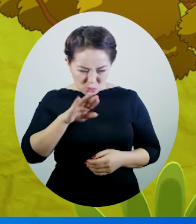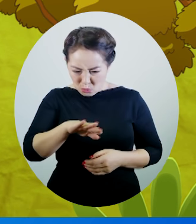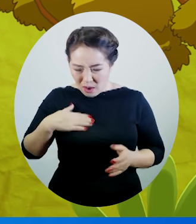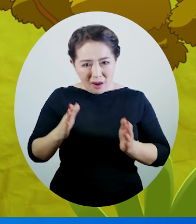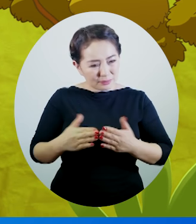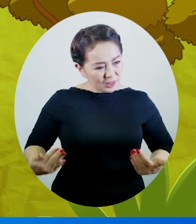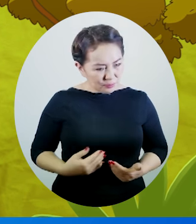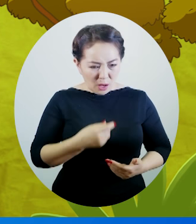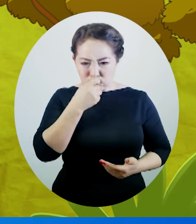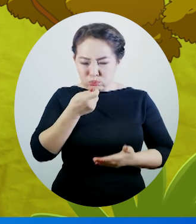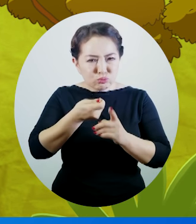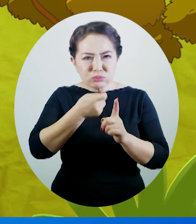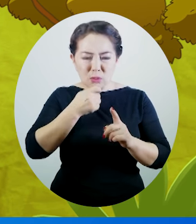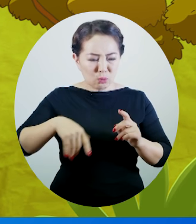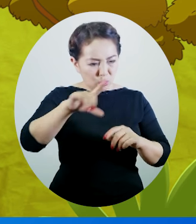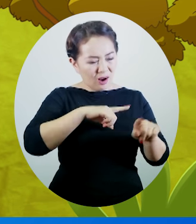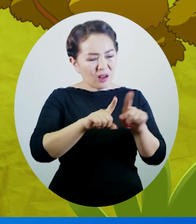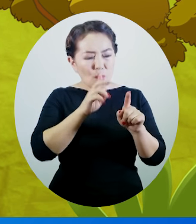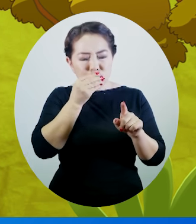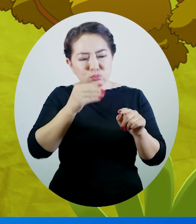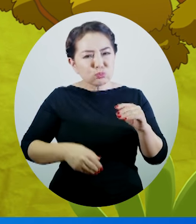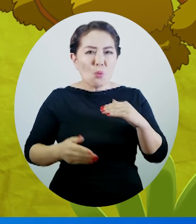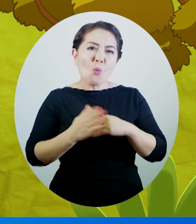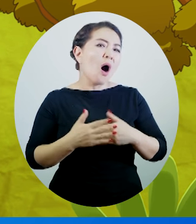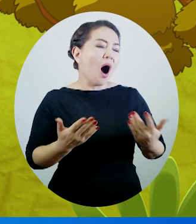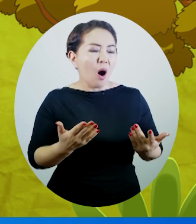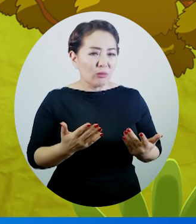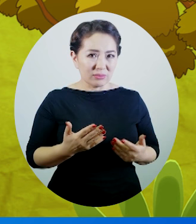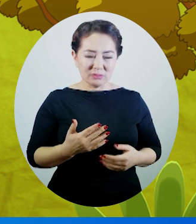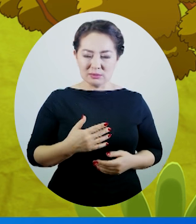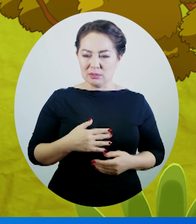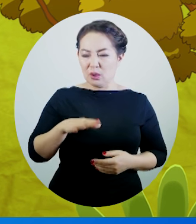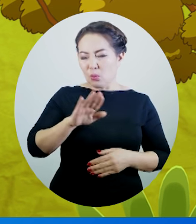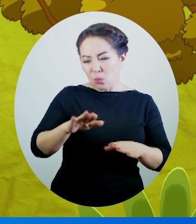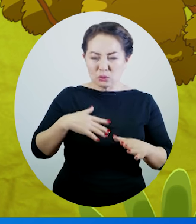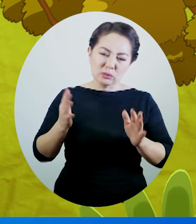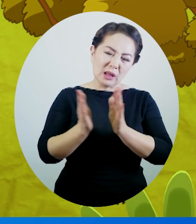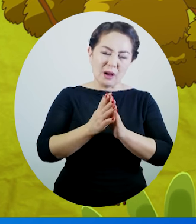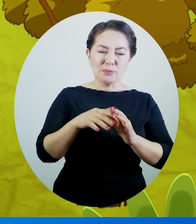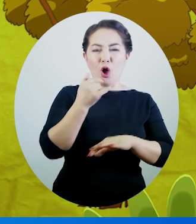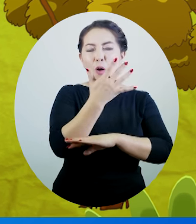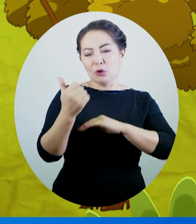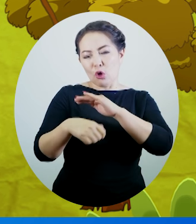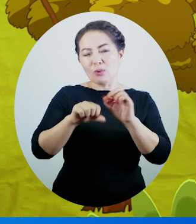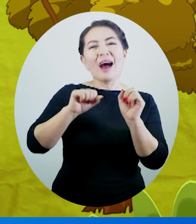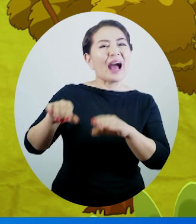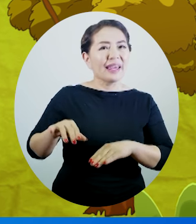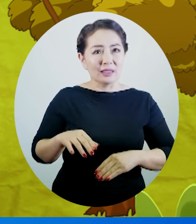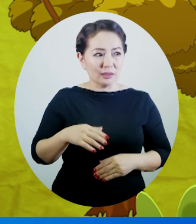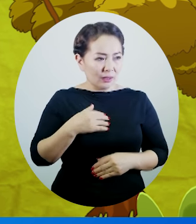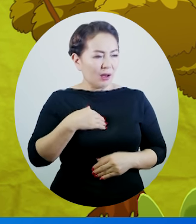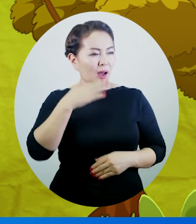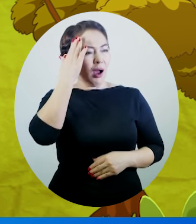чадахгүй. Бид нар бүгдээрээ өлбөрөх байх гэжээ. Тийм болохоор хүүхдүүдээ ойд төрүүлье гэж гин. Аав нь их л